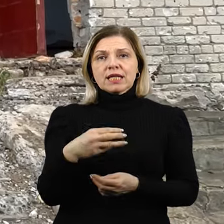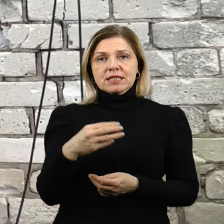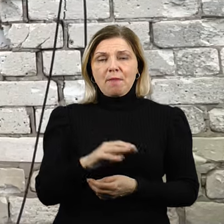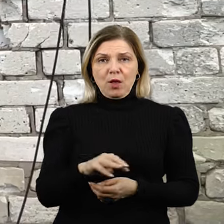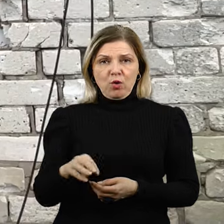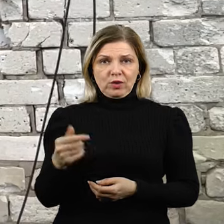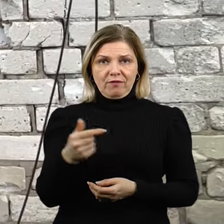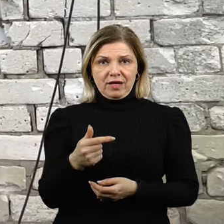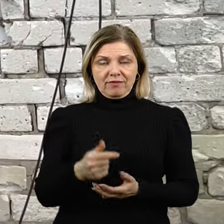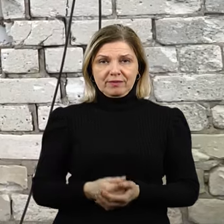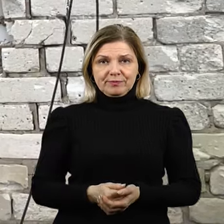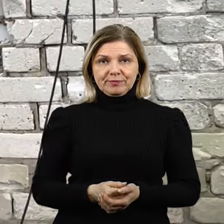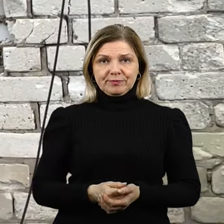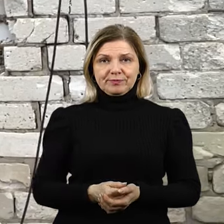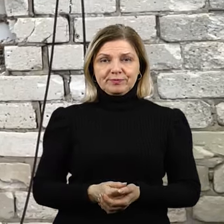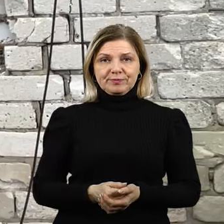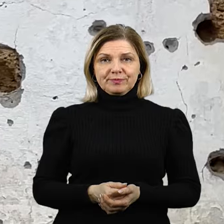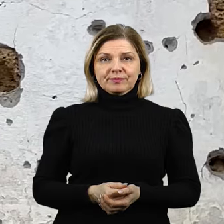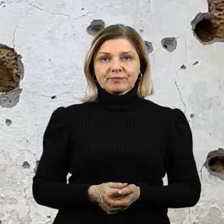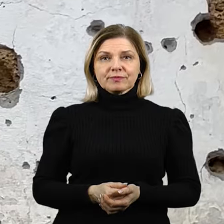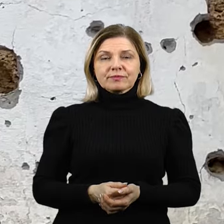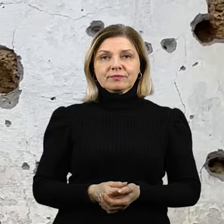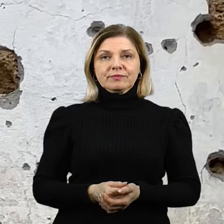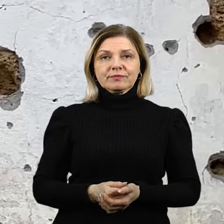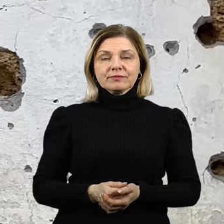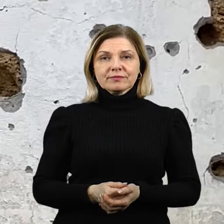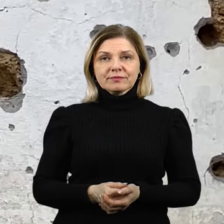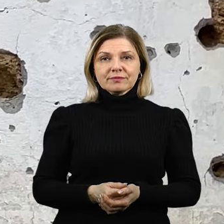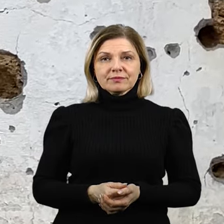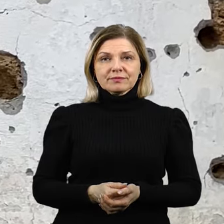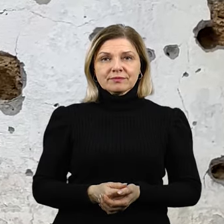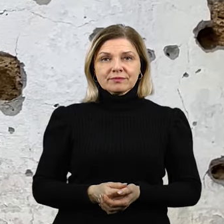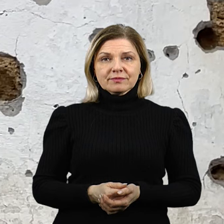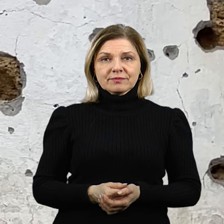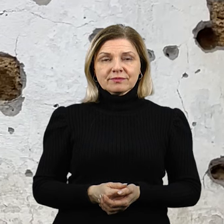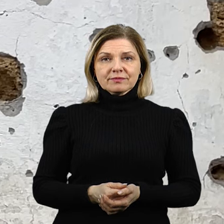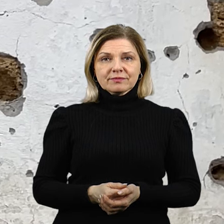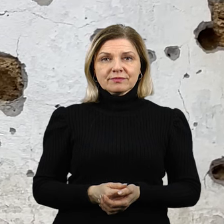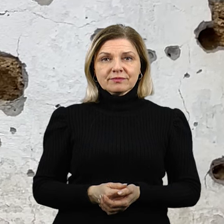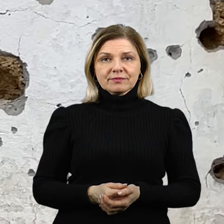гривень, говорить Коровай. Назарій Рубаняк, Суспільне новини, Миколаївщина.